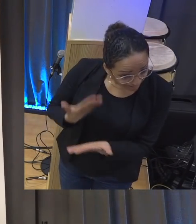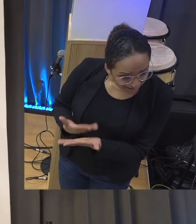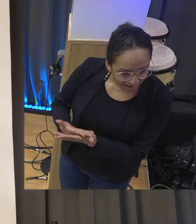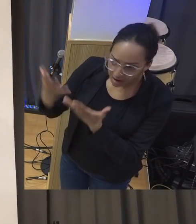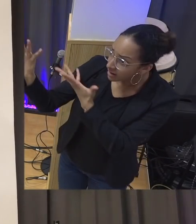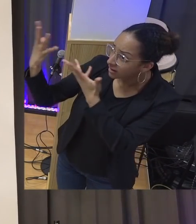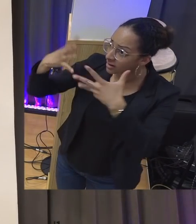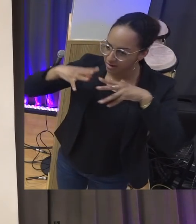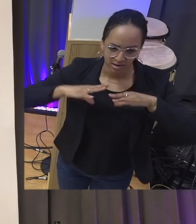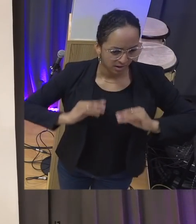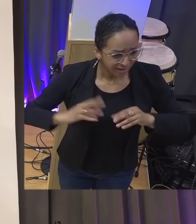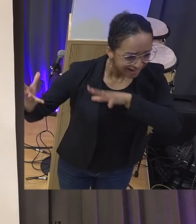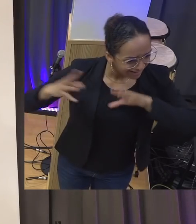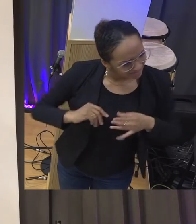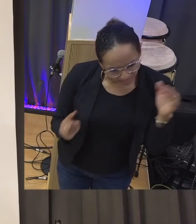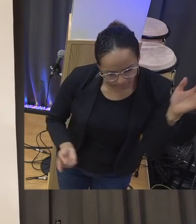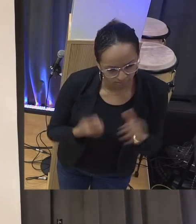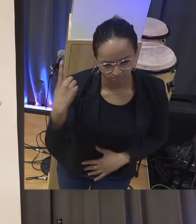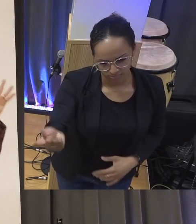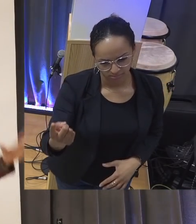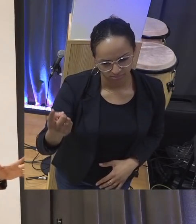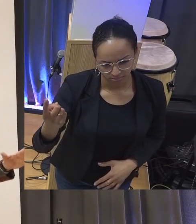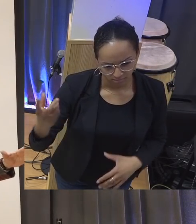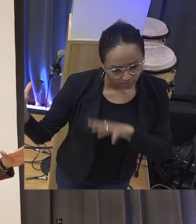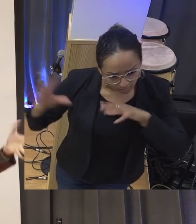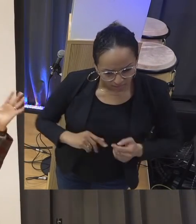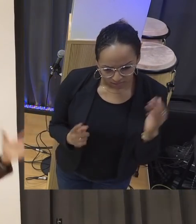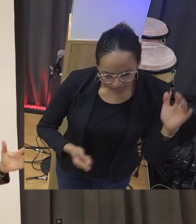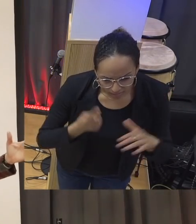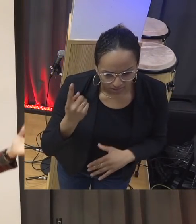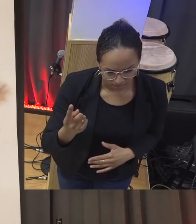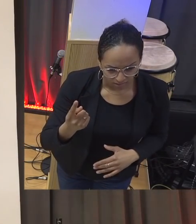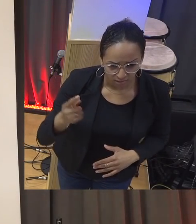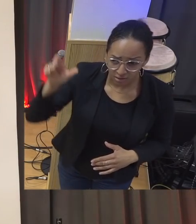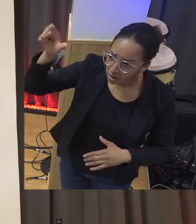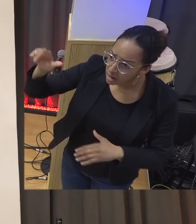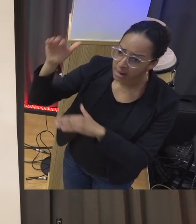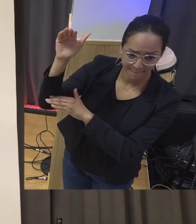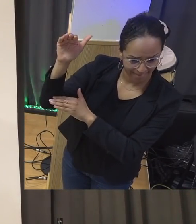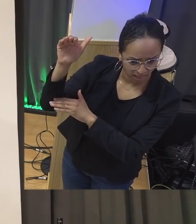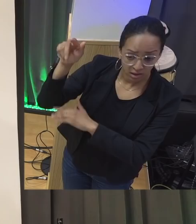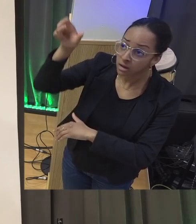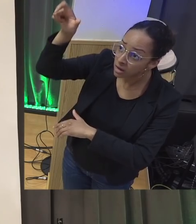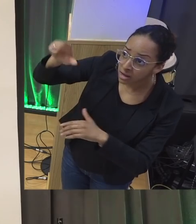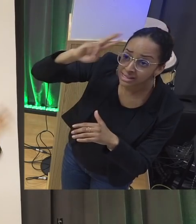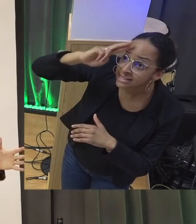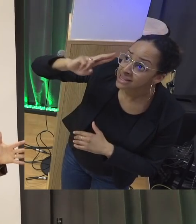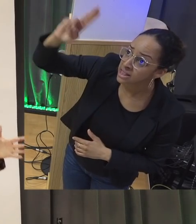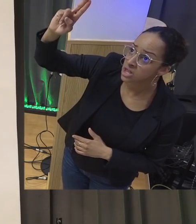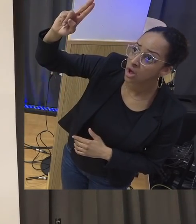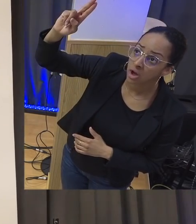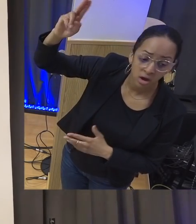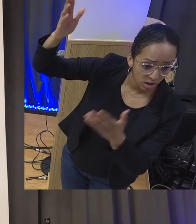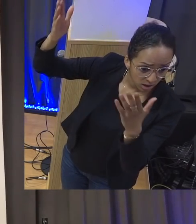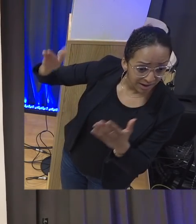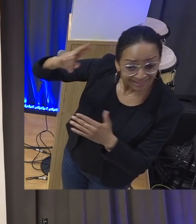C'est une demeure qui est permanente. Il est maître, c'est vrai, et il est Seigneur. Il est maître,